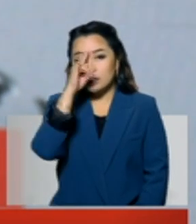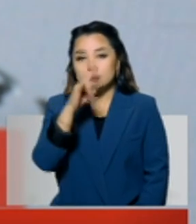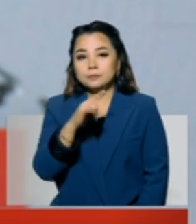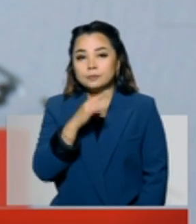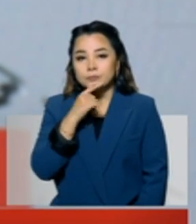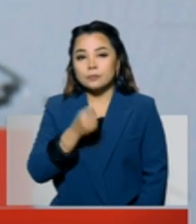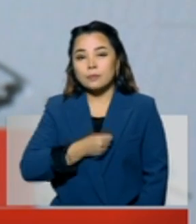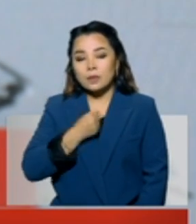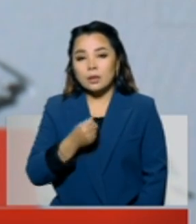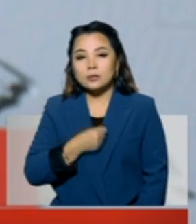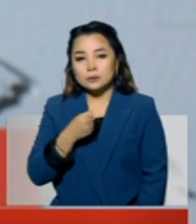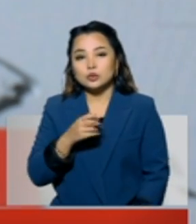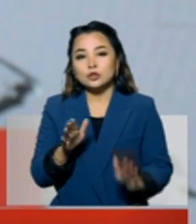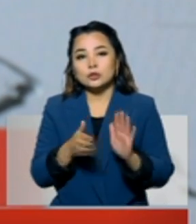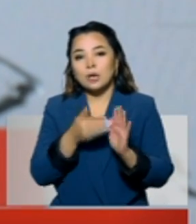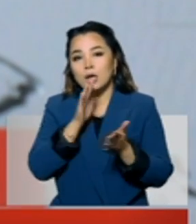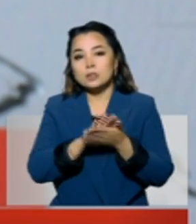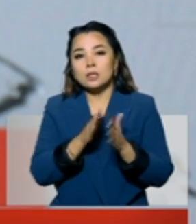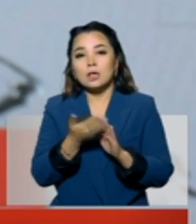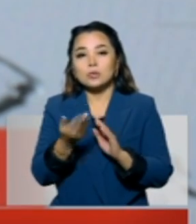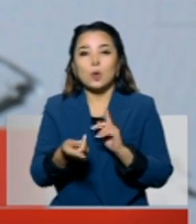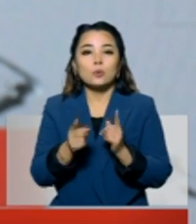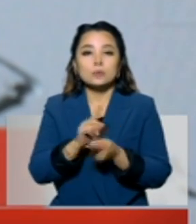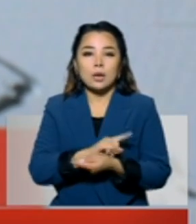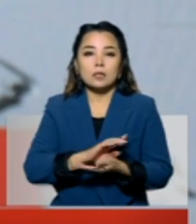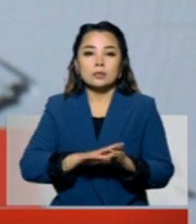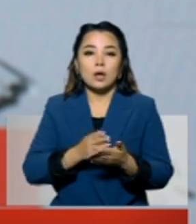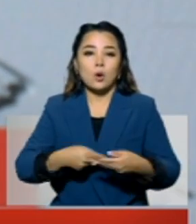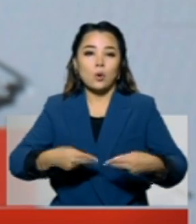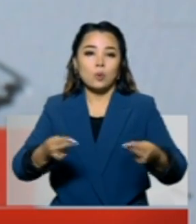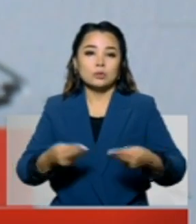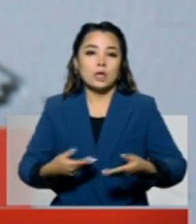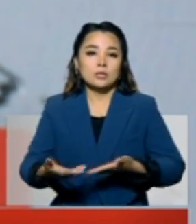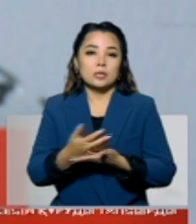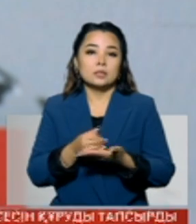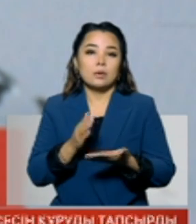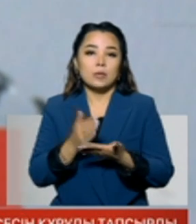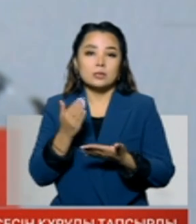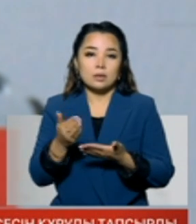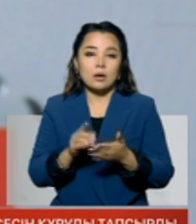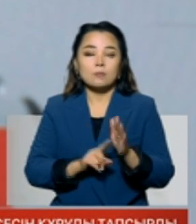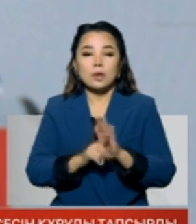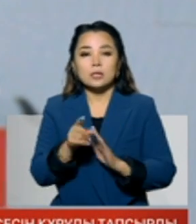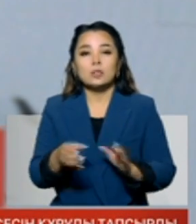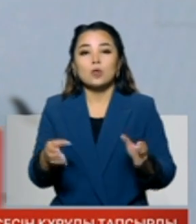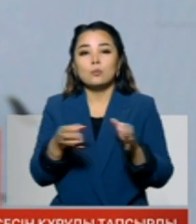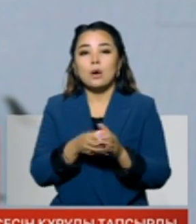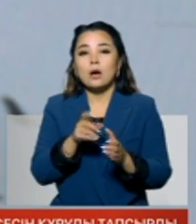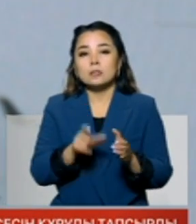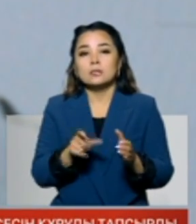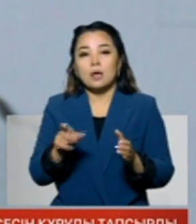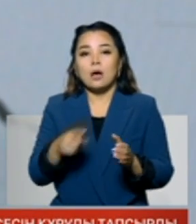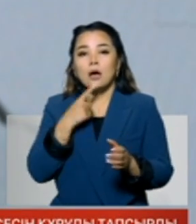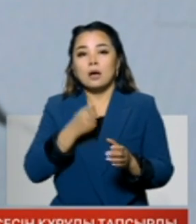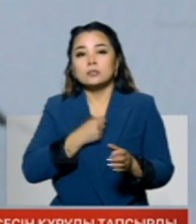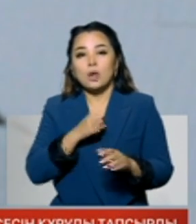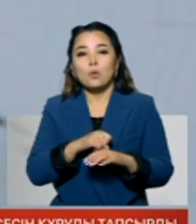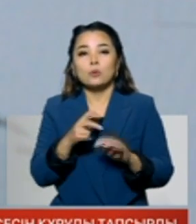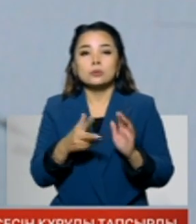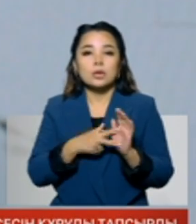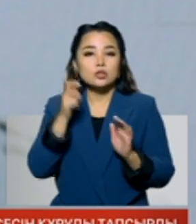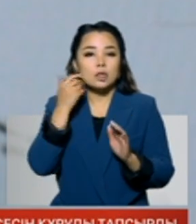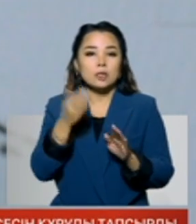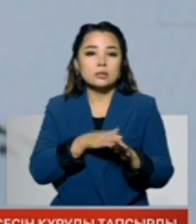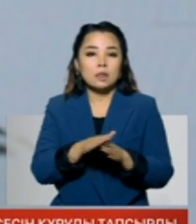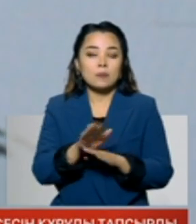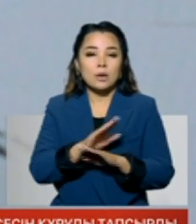Қазақстандықтар әскерге шақыру жасын өзгерту туралы петицияға қол жинап жатыр. Бастамашы топ азаматтарды армияға 18 жастан